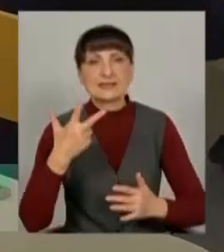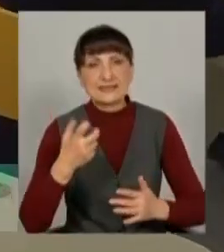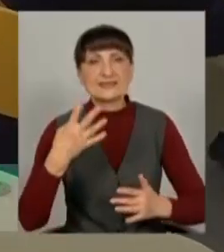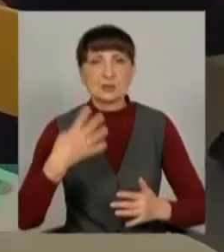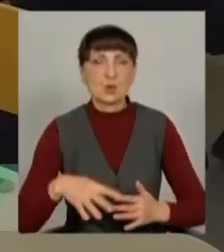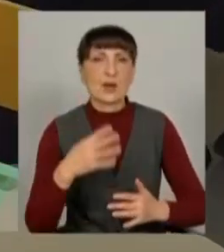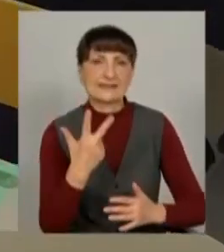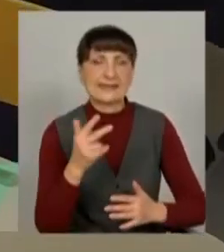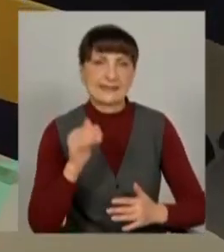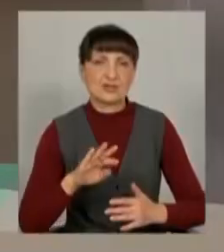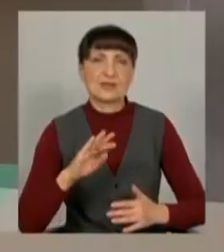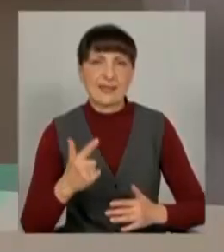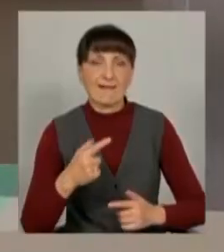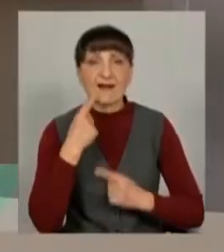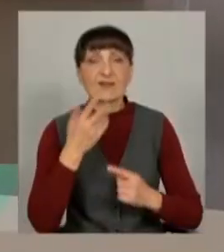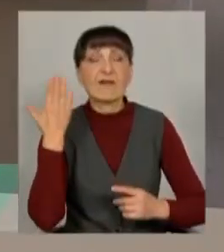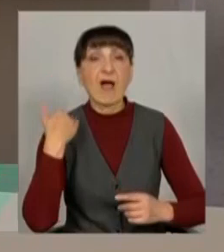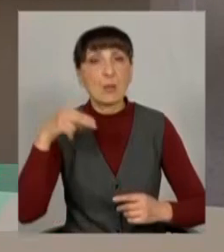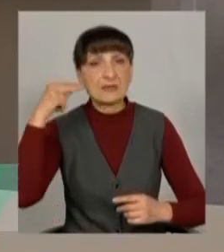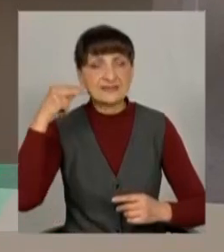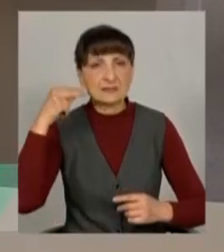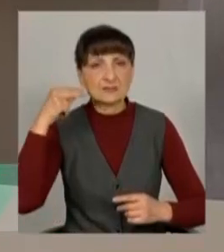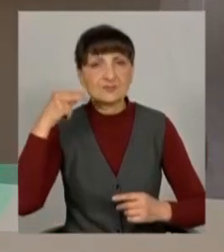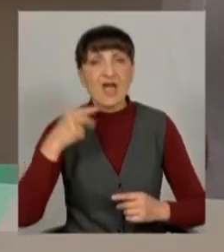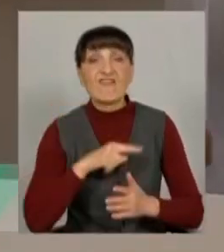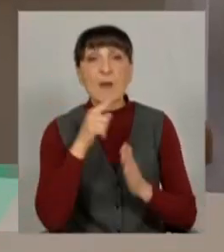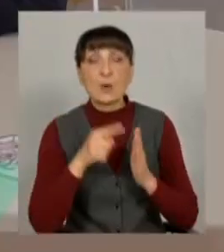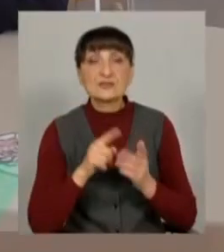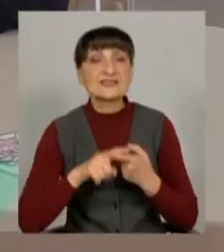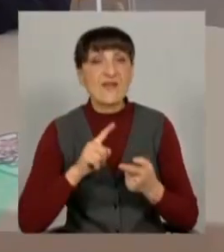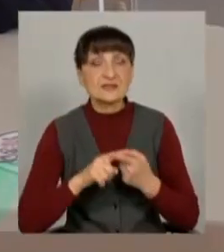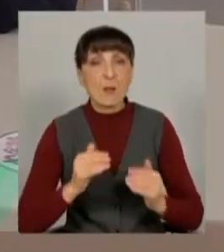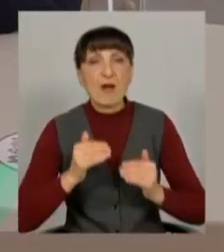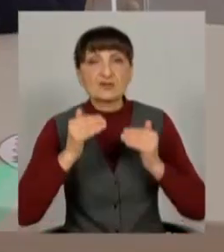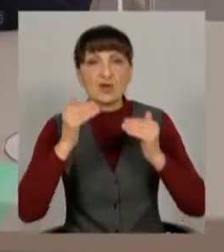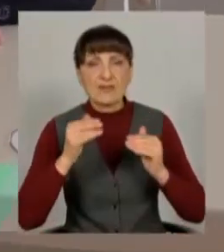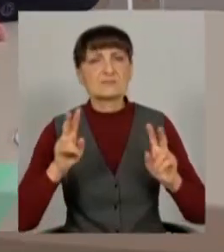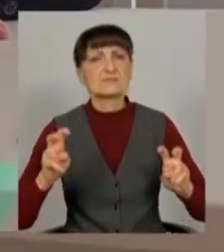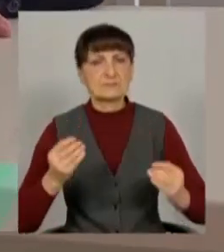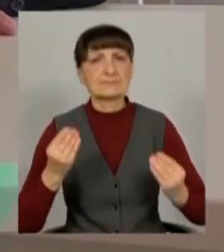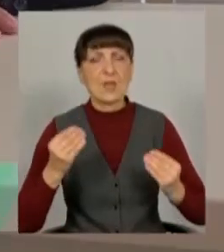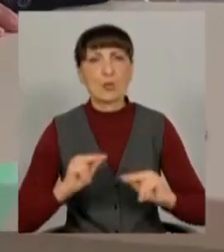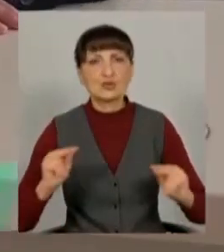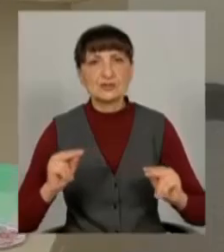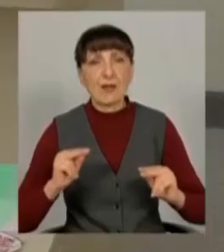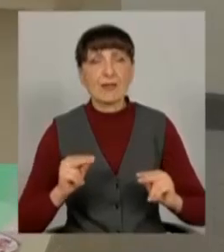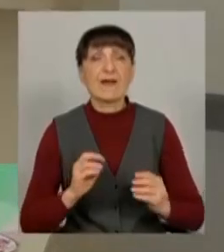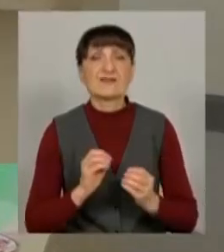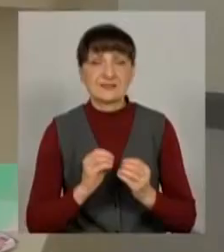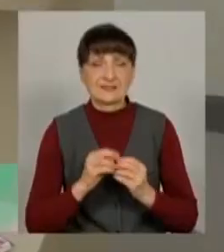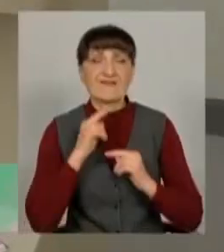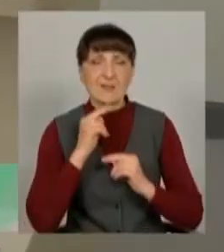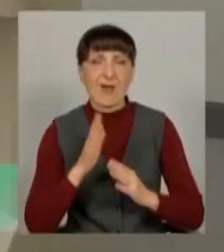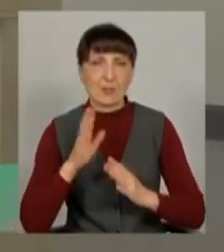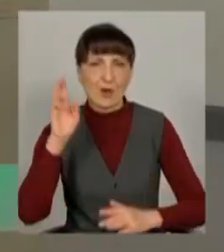343000 тенге как отметил ранее Касам жумар токаев вопросы связанные с повышением статуса учителей никогда не останутся без